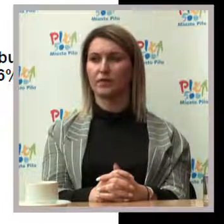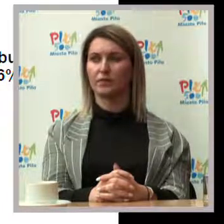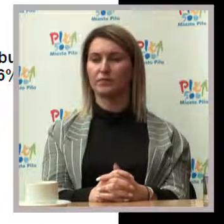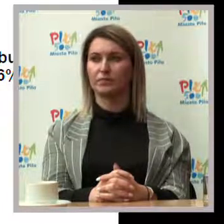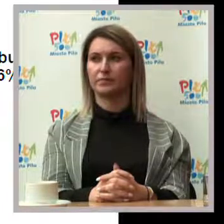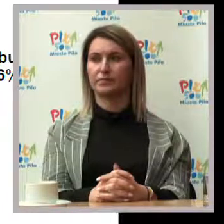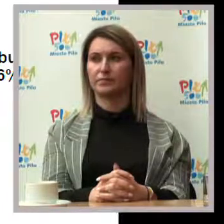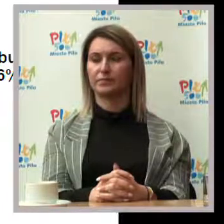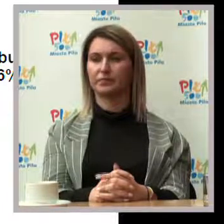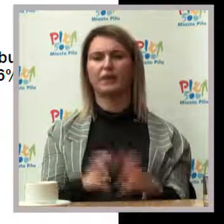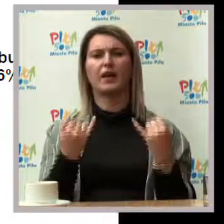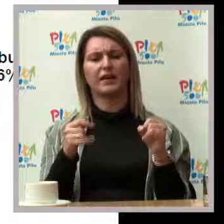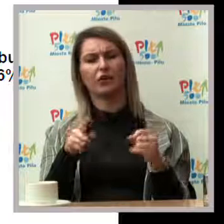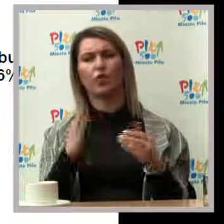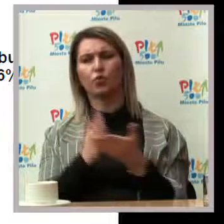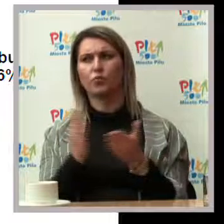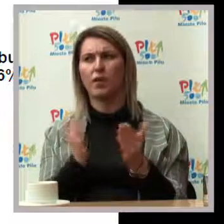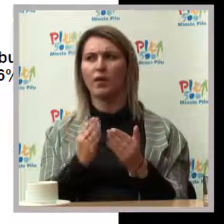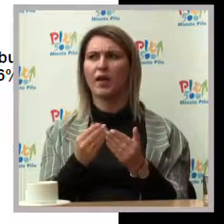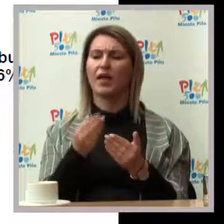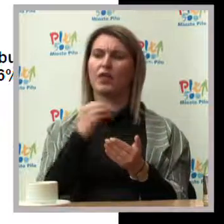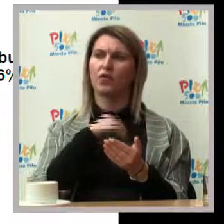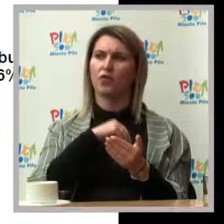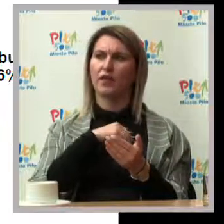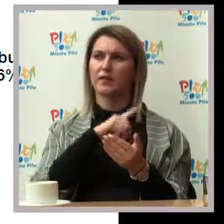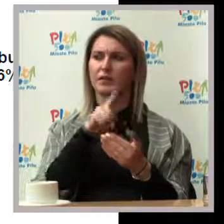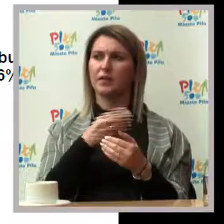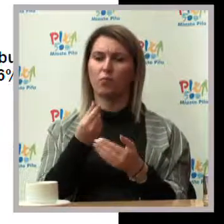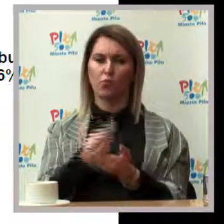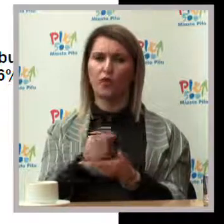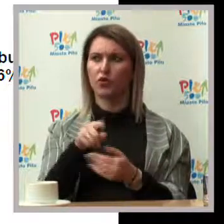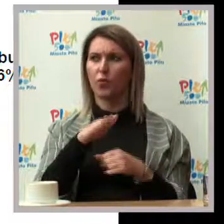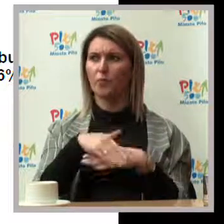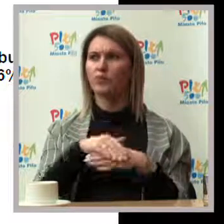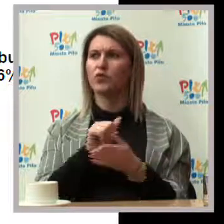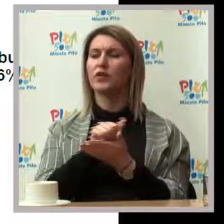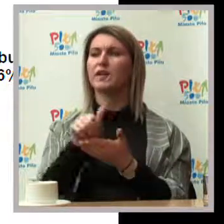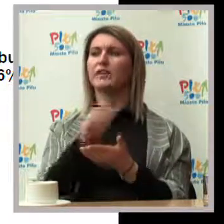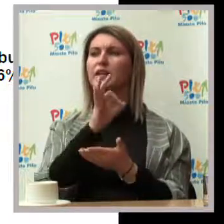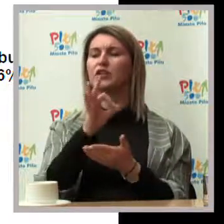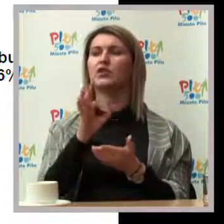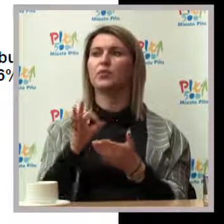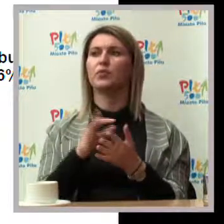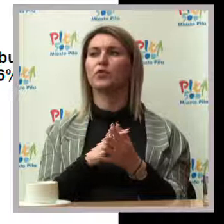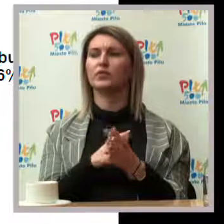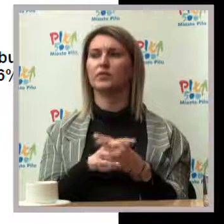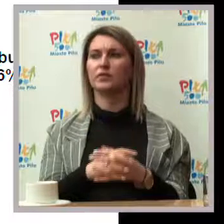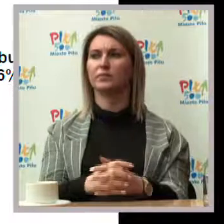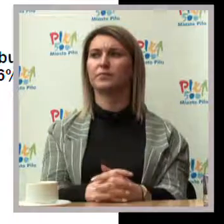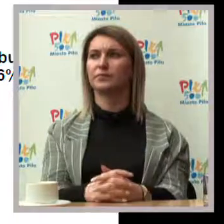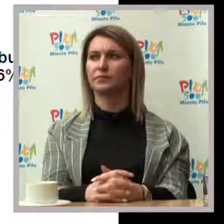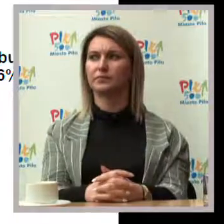niewielkie wartości, dotacje z budżetu to blisko 11%. To wydatki na obsługę długu, w tym przypadku